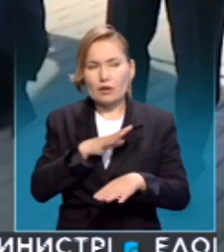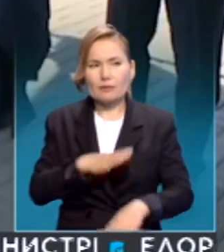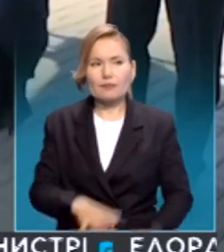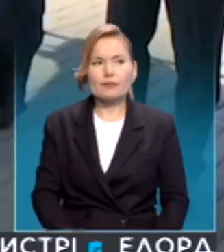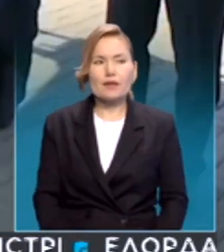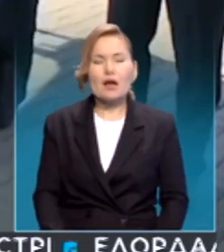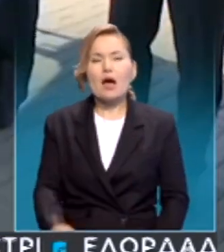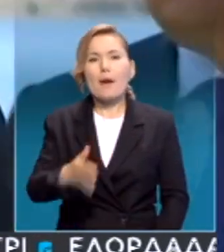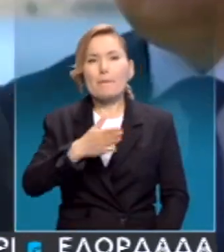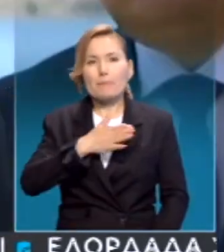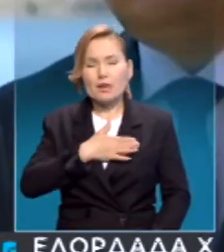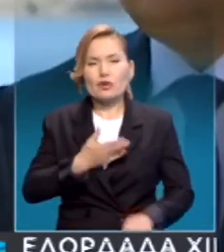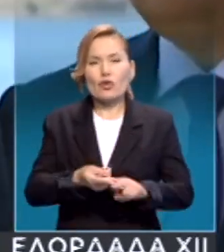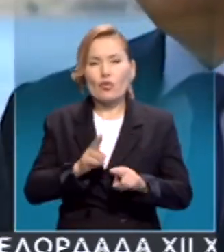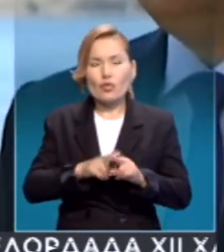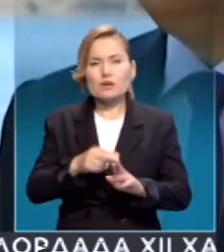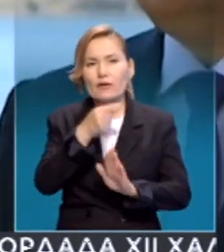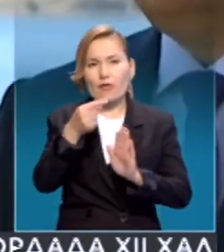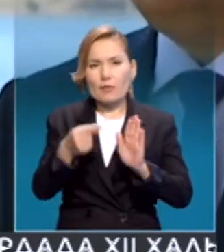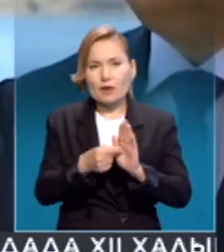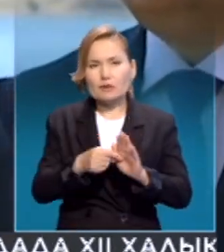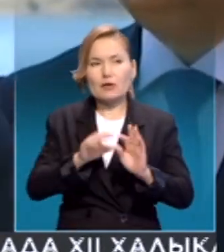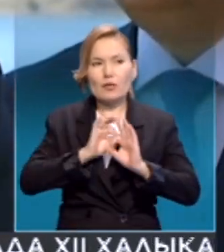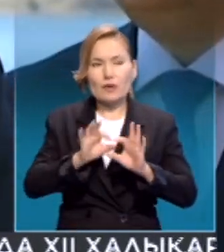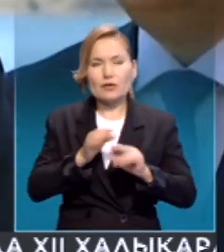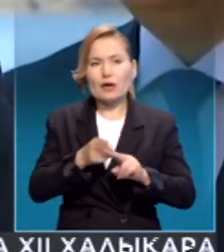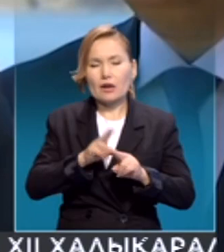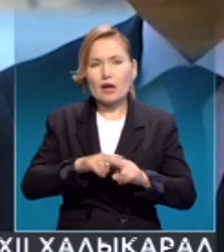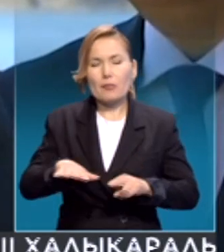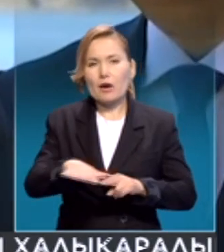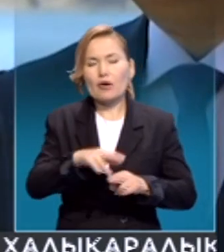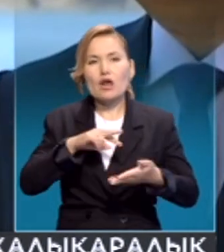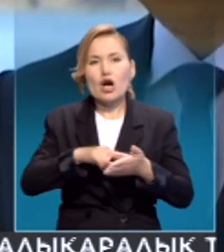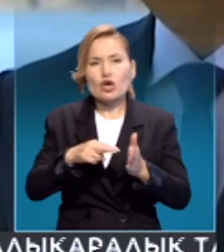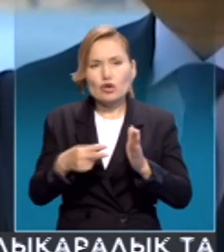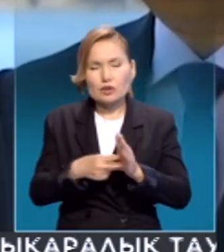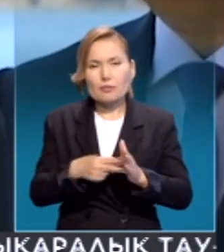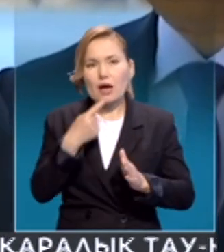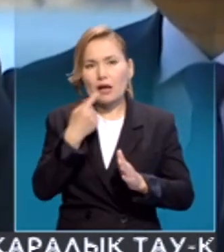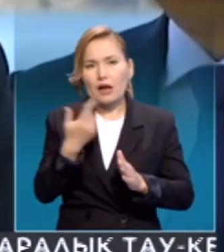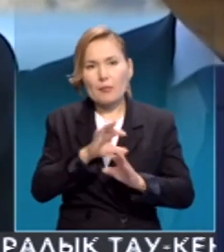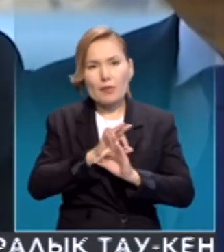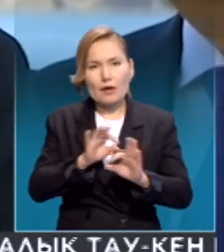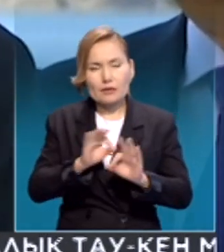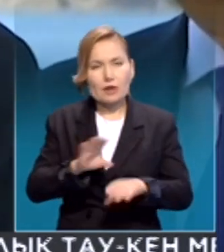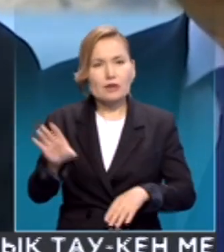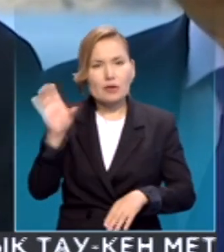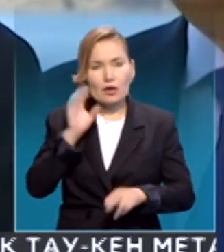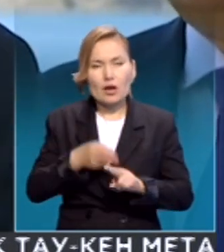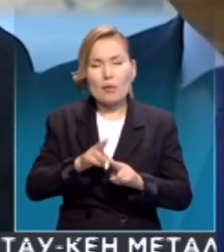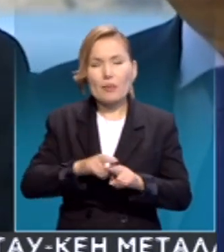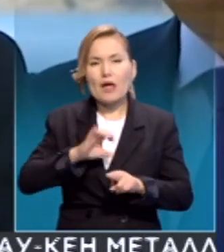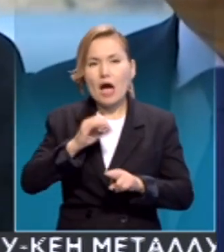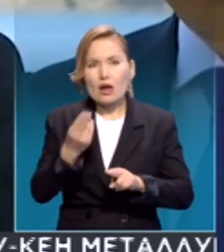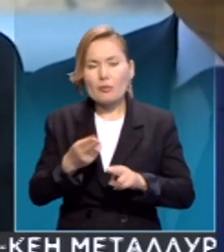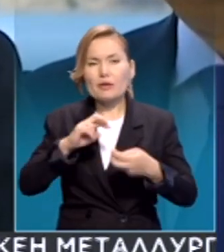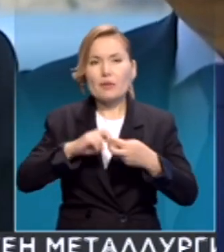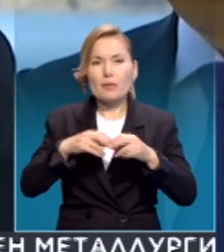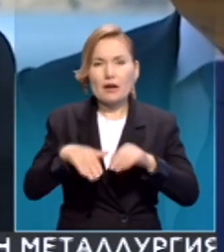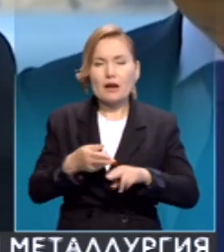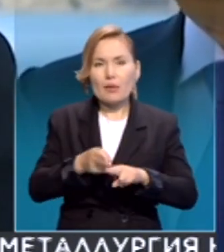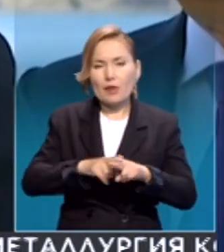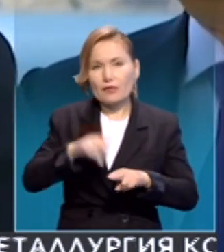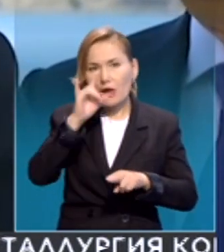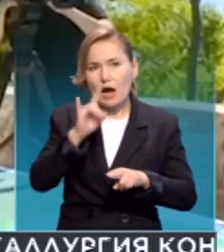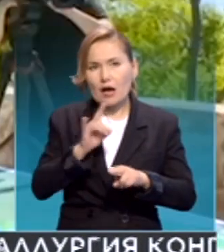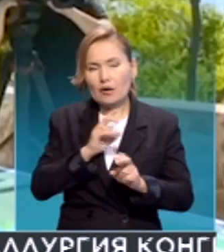Мен мына мәселеге тоқталғым келеді. Облыс әкімінің өңірді дамыту туралы жоспарын тыңдадыңыздар. Әлеуметтік мәселелер шешімін табуға тиіс. Қазақмыс